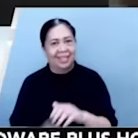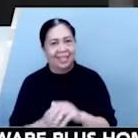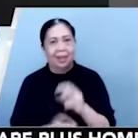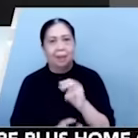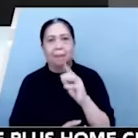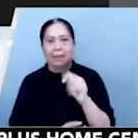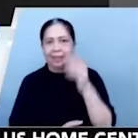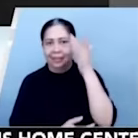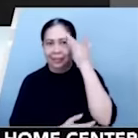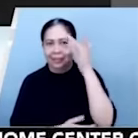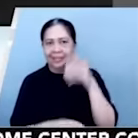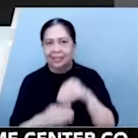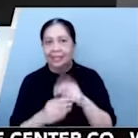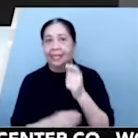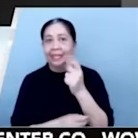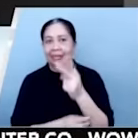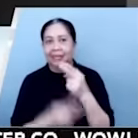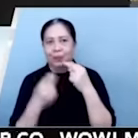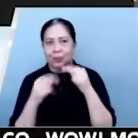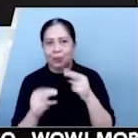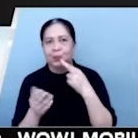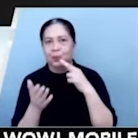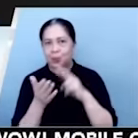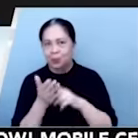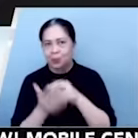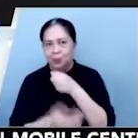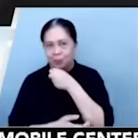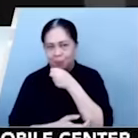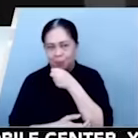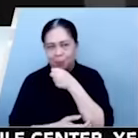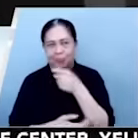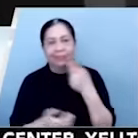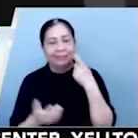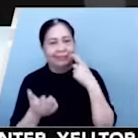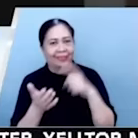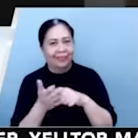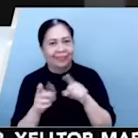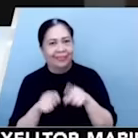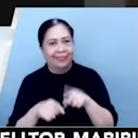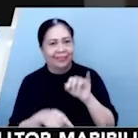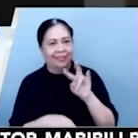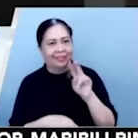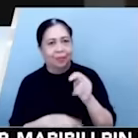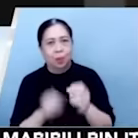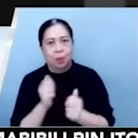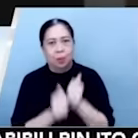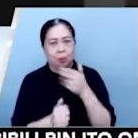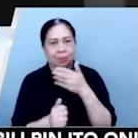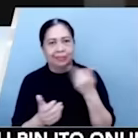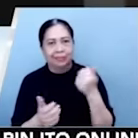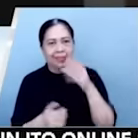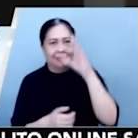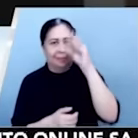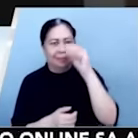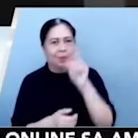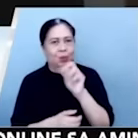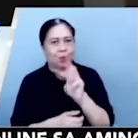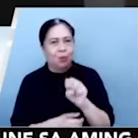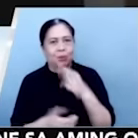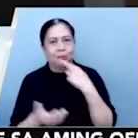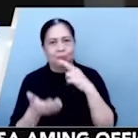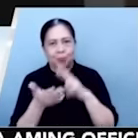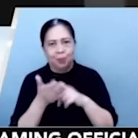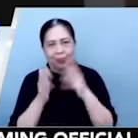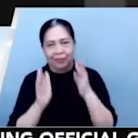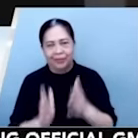in TV News Reporting. At kinilala din si Ivan bilang Most Outstanding Male TV News Reporter.